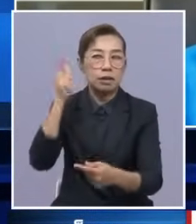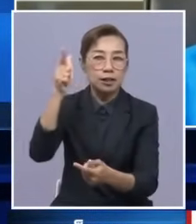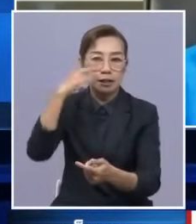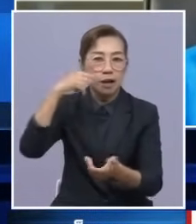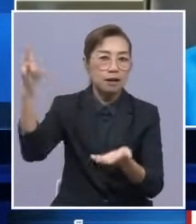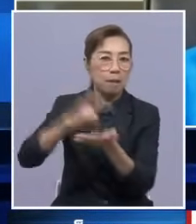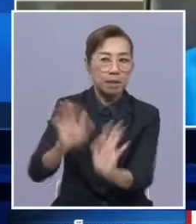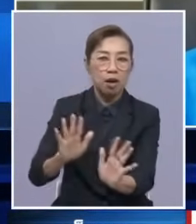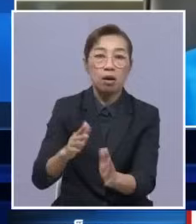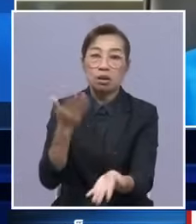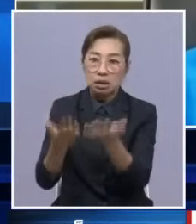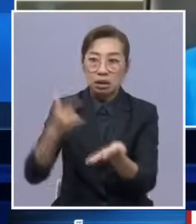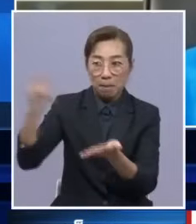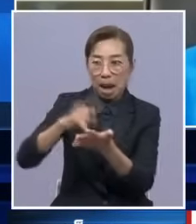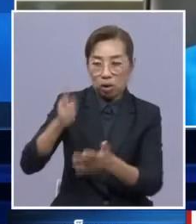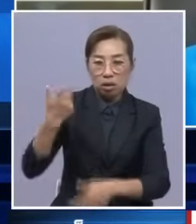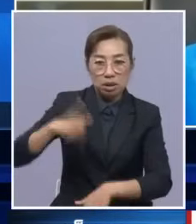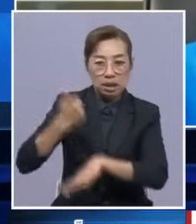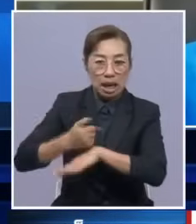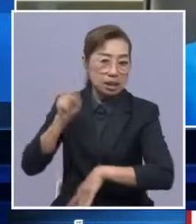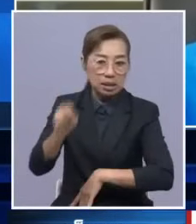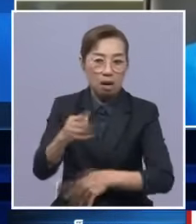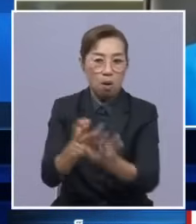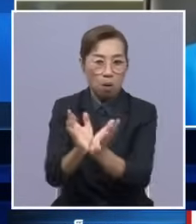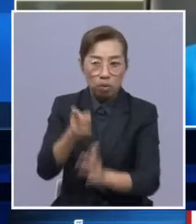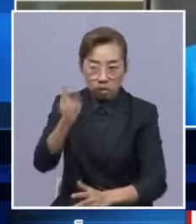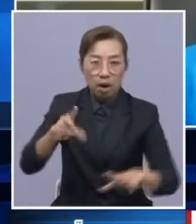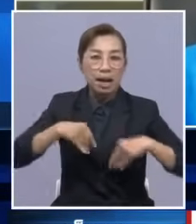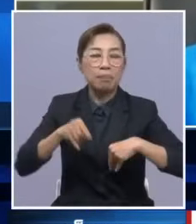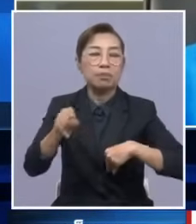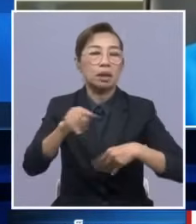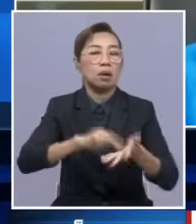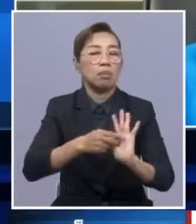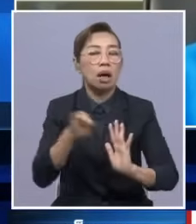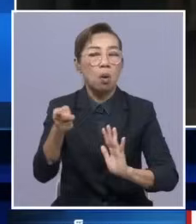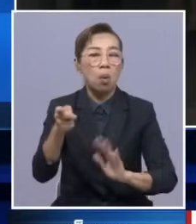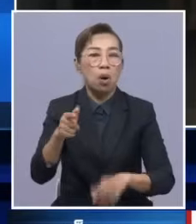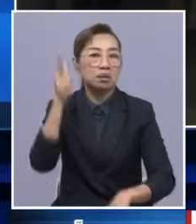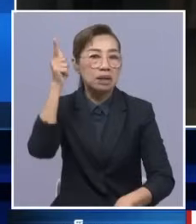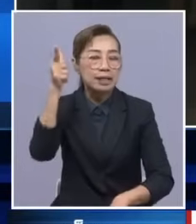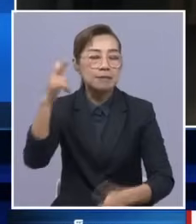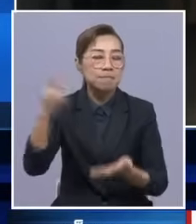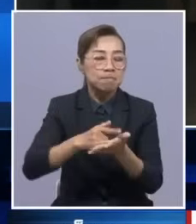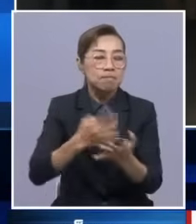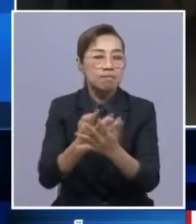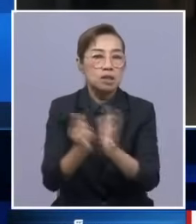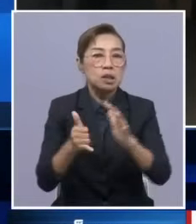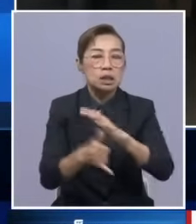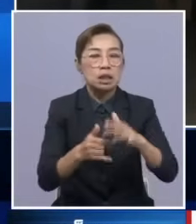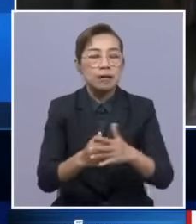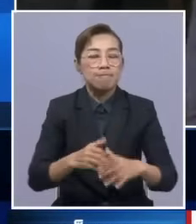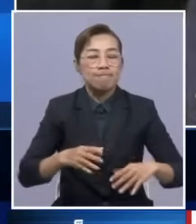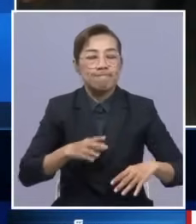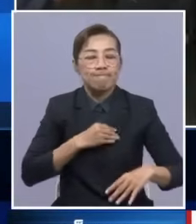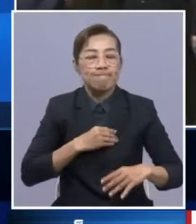จะกลับก็ต้องยอมรับโทษตามคำพิพากษาจึงเชื่อได้ว่าการกลับมาของคุณทักษิณเป็นการจำยอมถูกลงโทษเพื่อจะได้กลับเข้